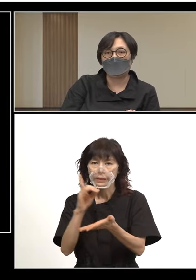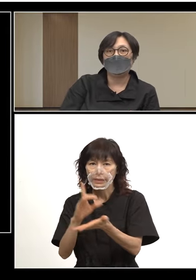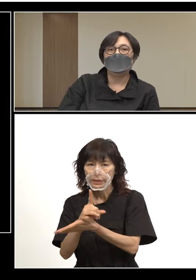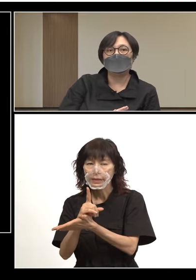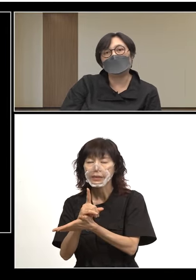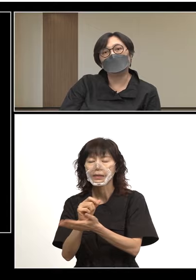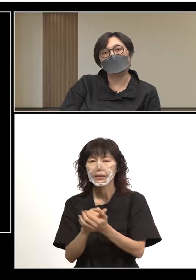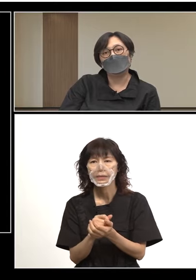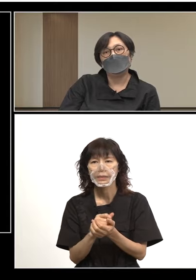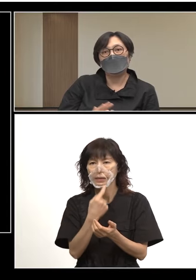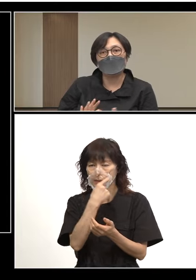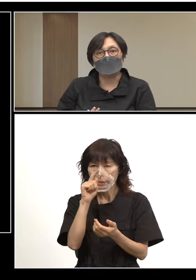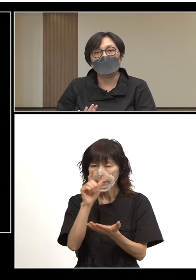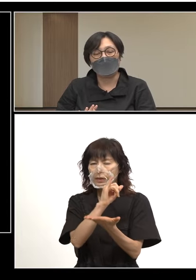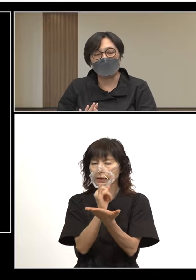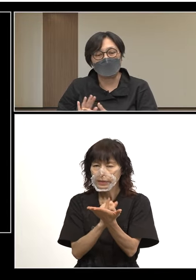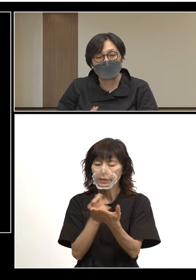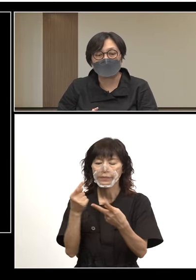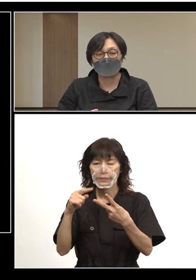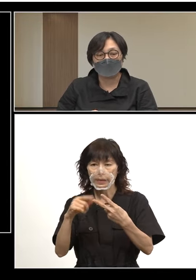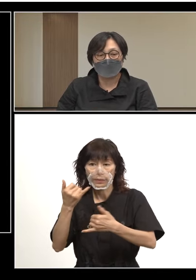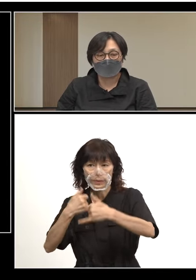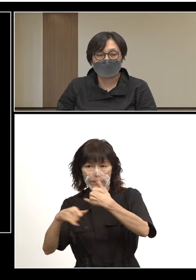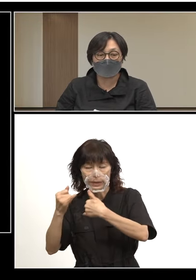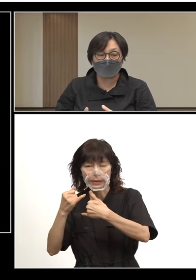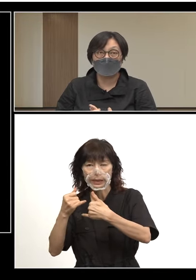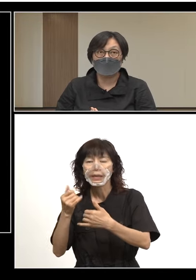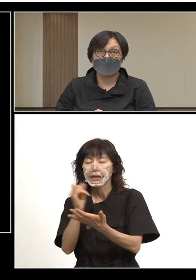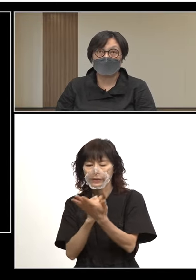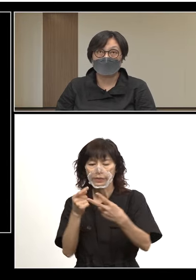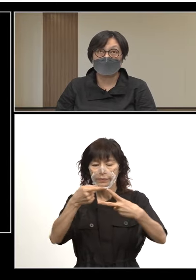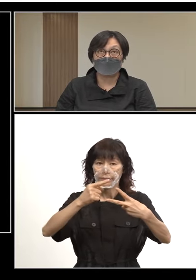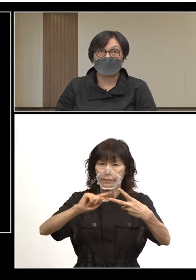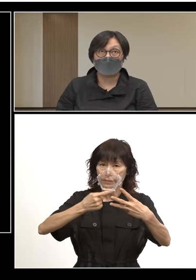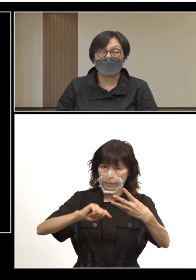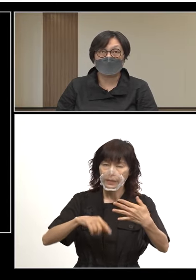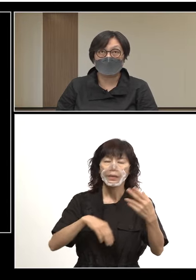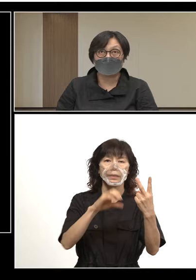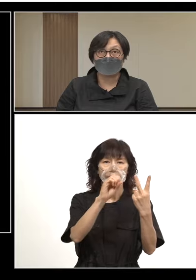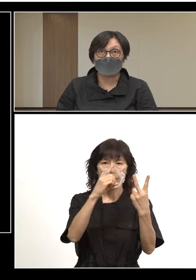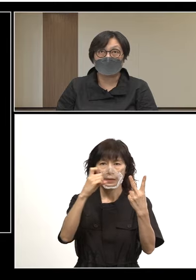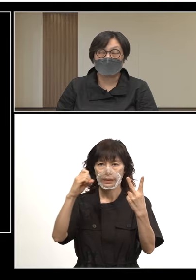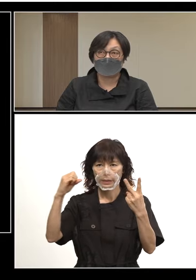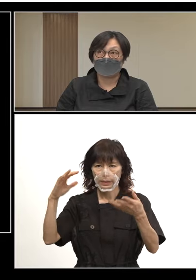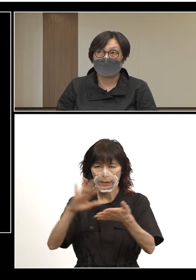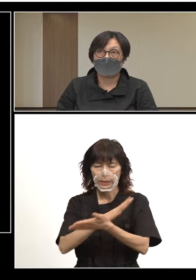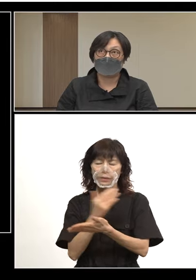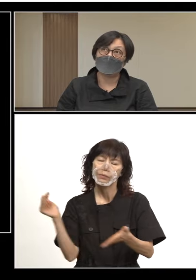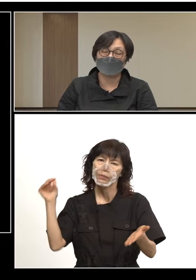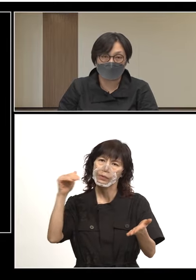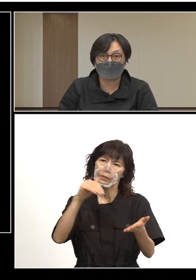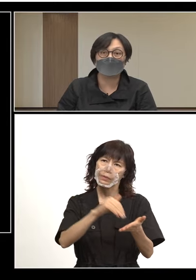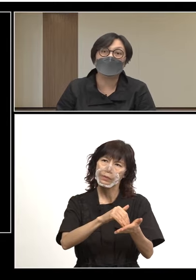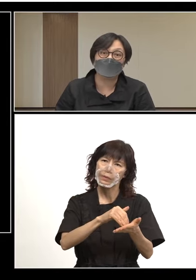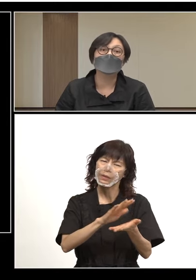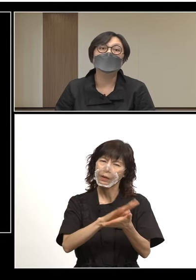嘅係視覺藝術，一年咧係表演藝術。咁就由2009年做到而家啊，都